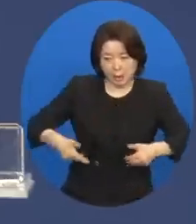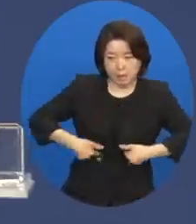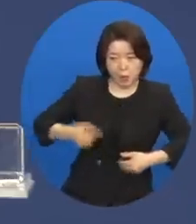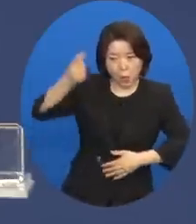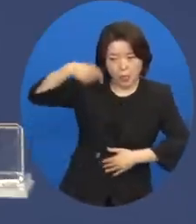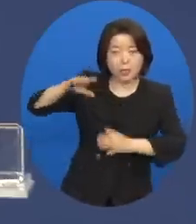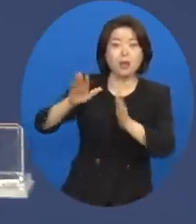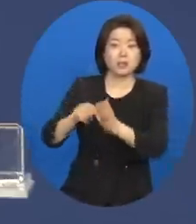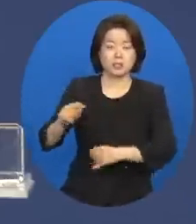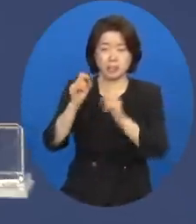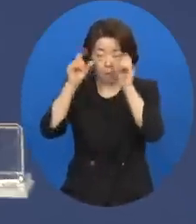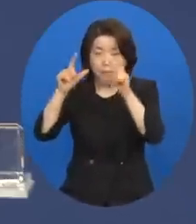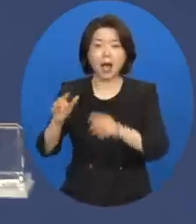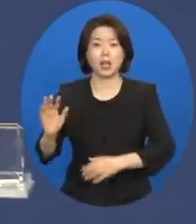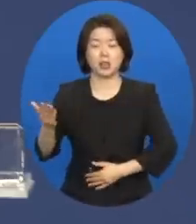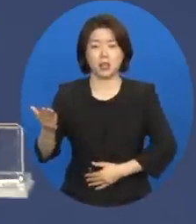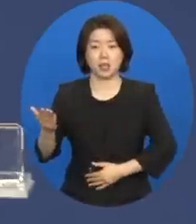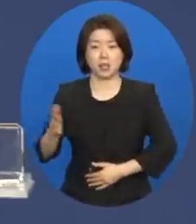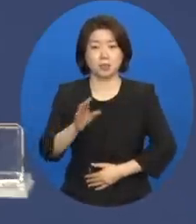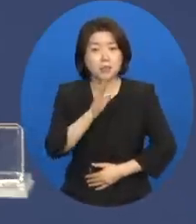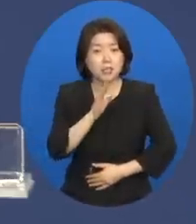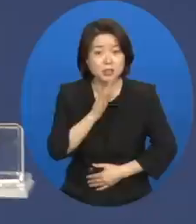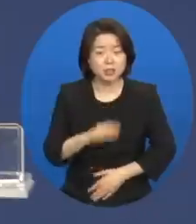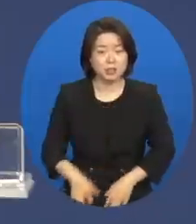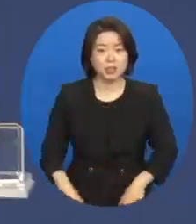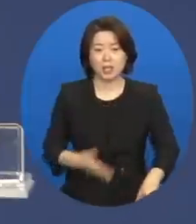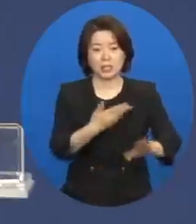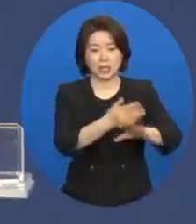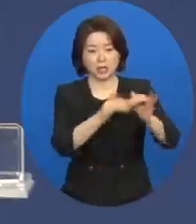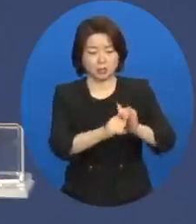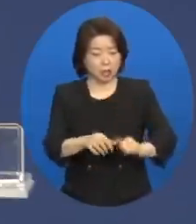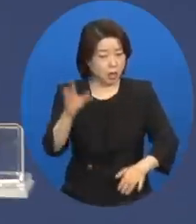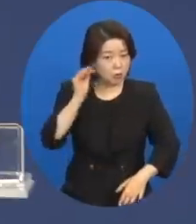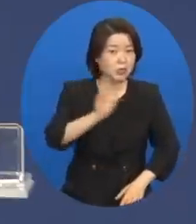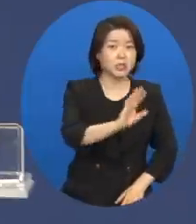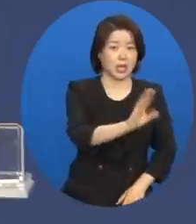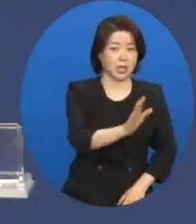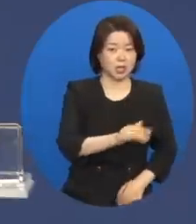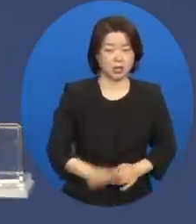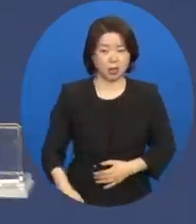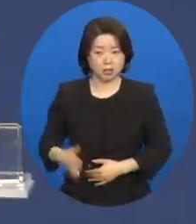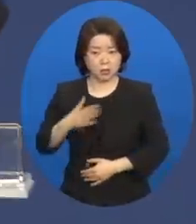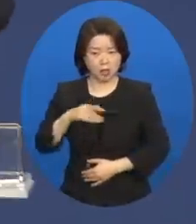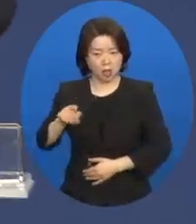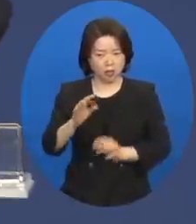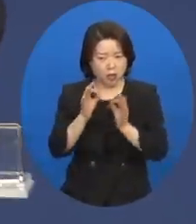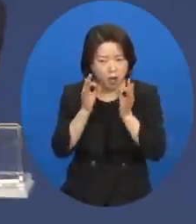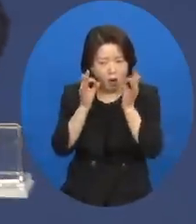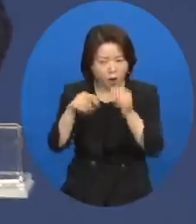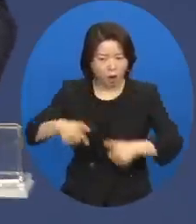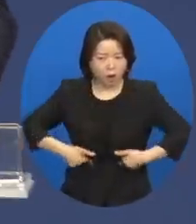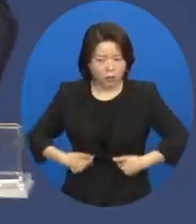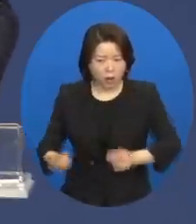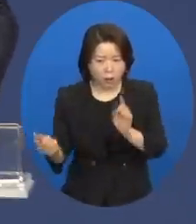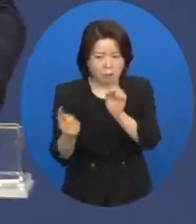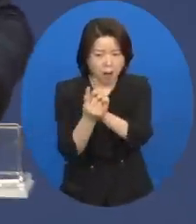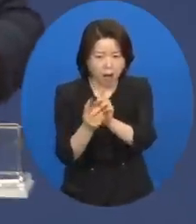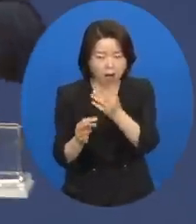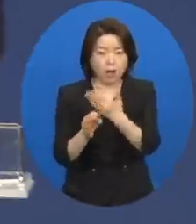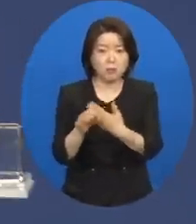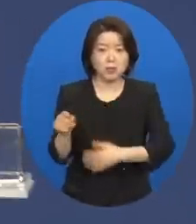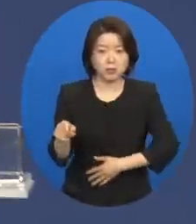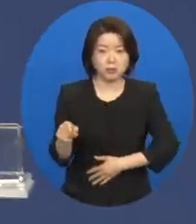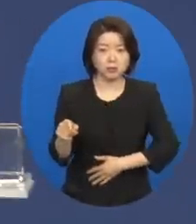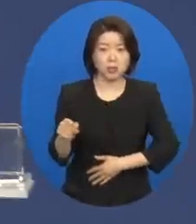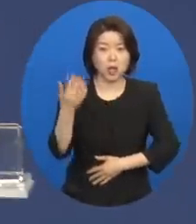때 그때 관심이 가는 거예요. 그렇죠? 다른 사람 아무도 안 들어도요 내가 그 절박한 그 필요 앞에 딱 서 있을 때는요